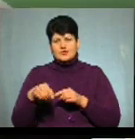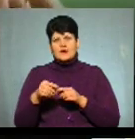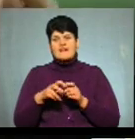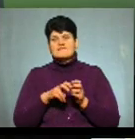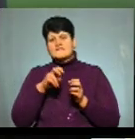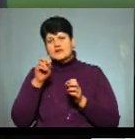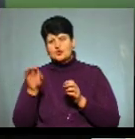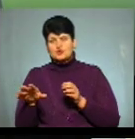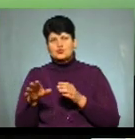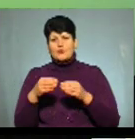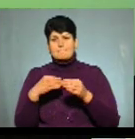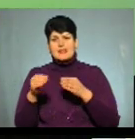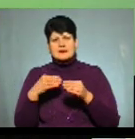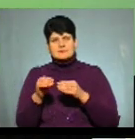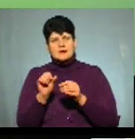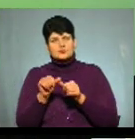пластик, пластмасу туди.